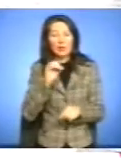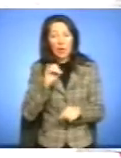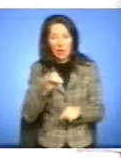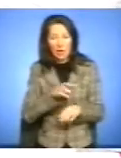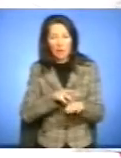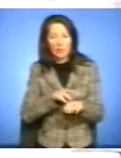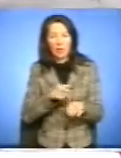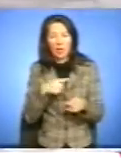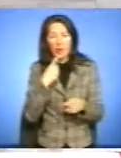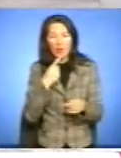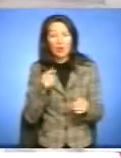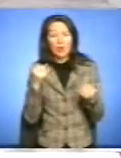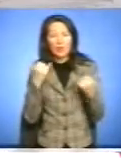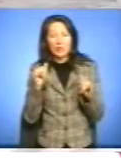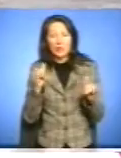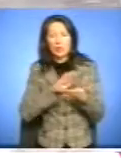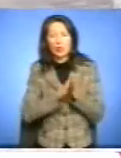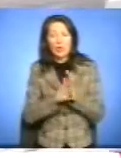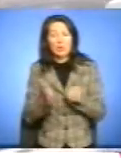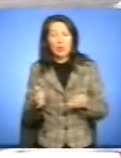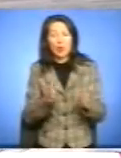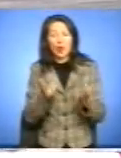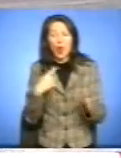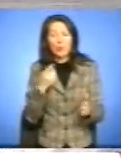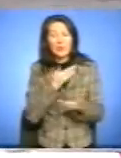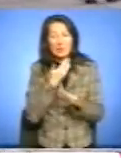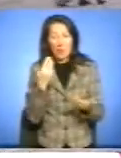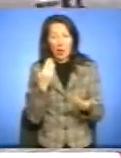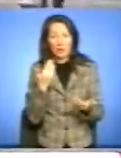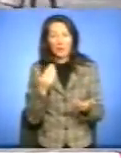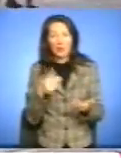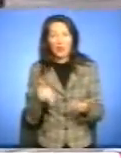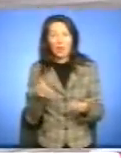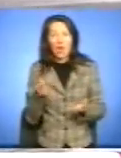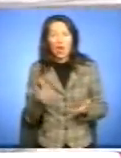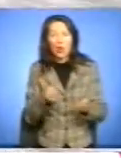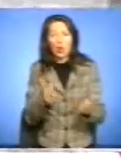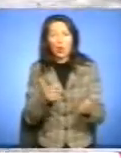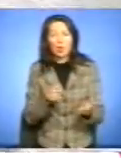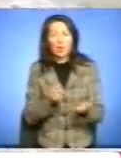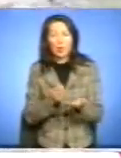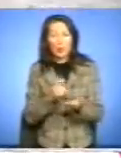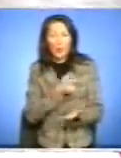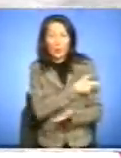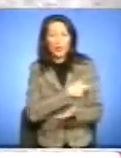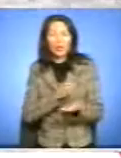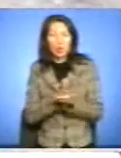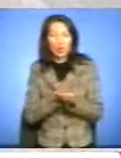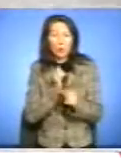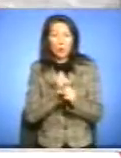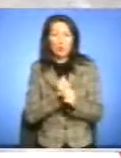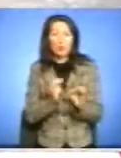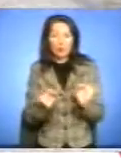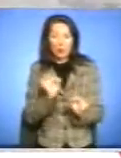дорогах області не виникало. Дорожні патрульні служби працюють у звичному режимі. Проте закликають і водіїв, і пішоходів